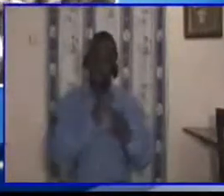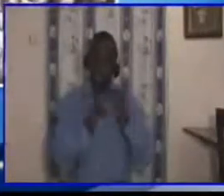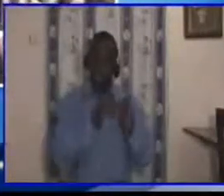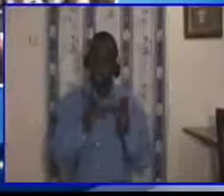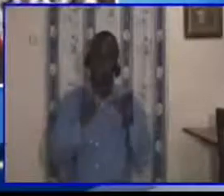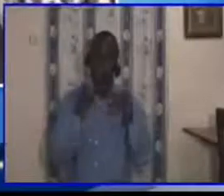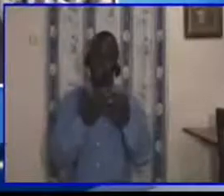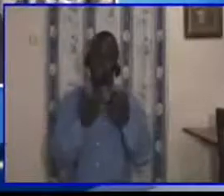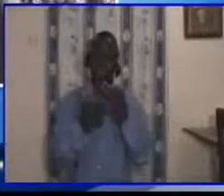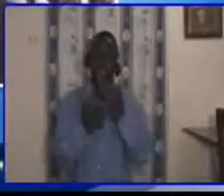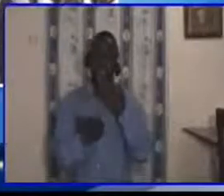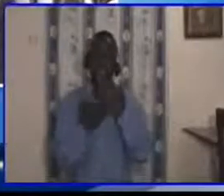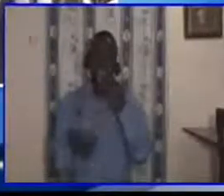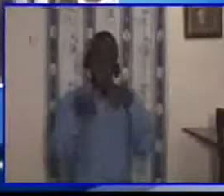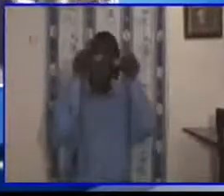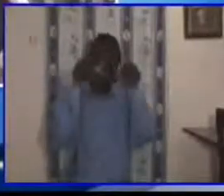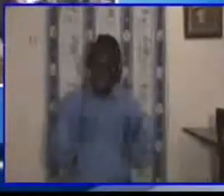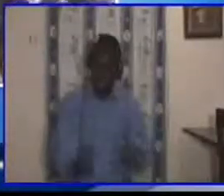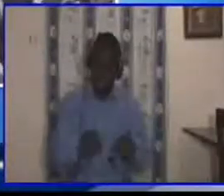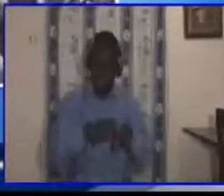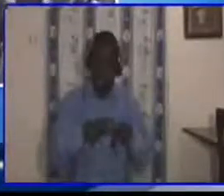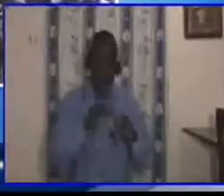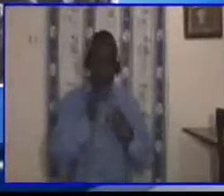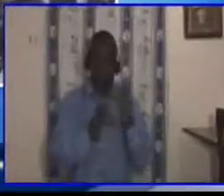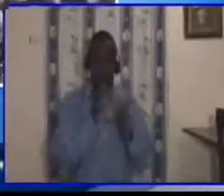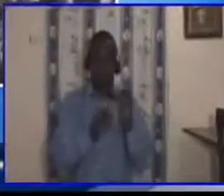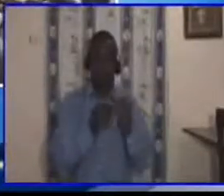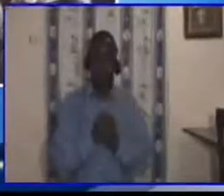secondo ebrei capitolo 9